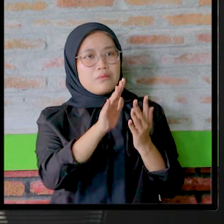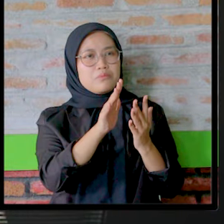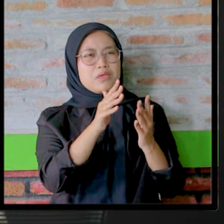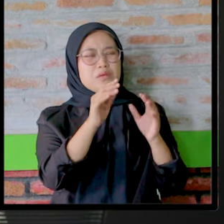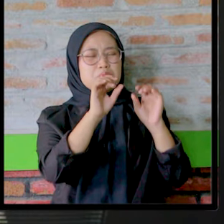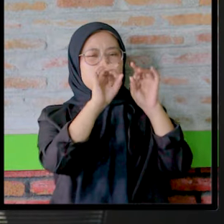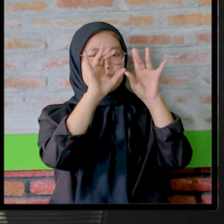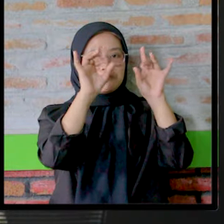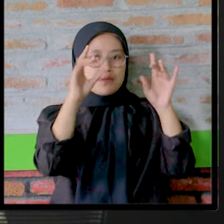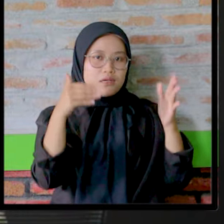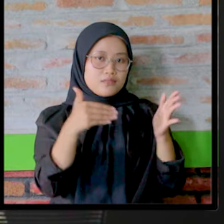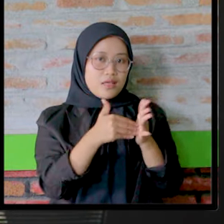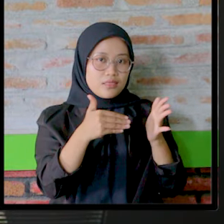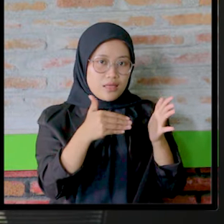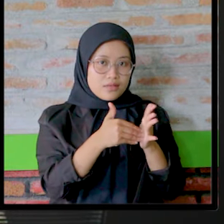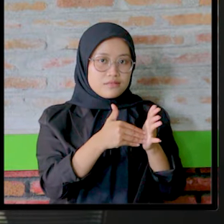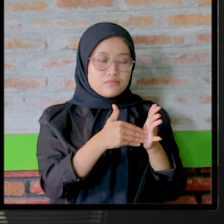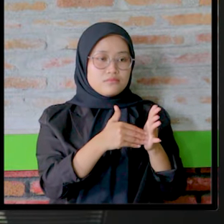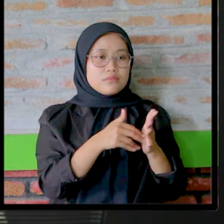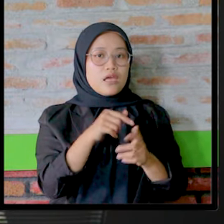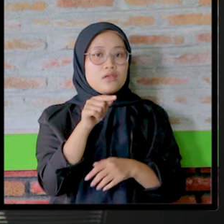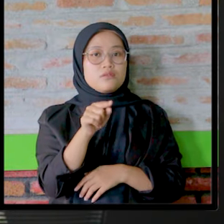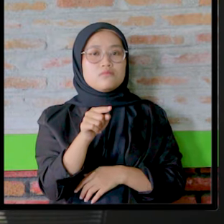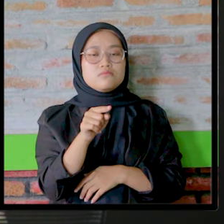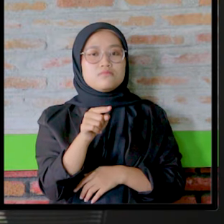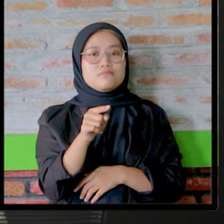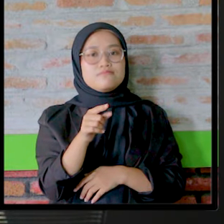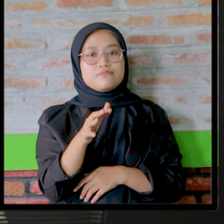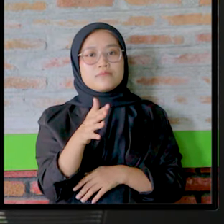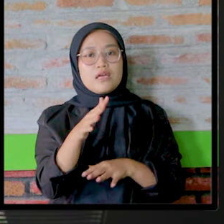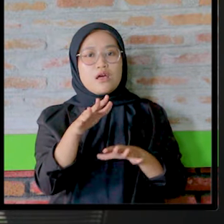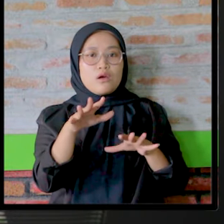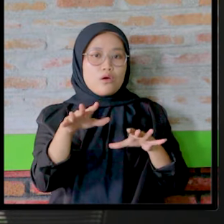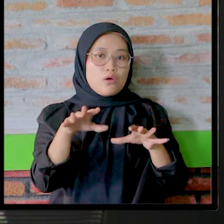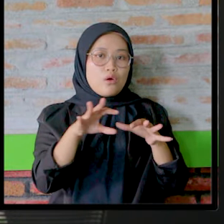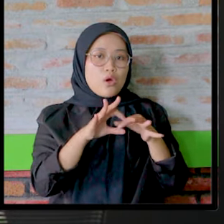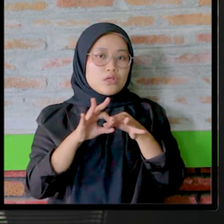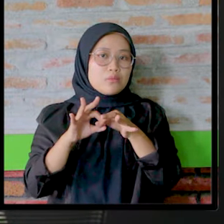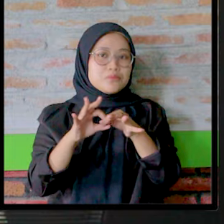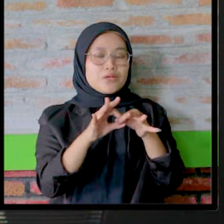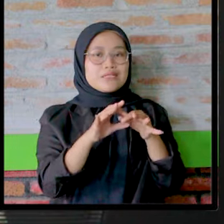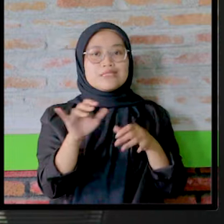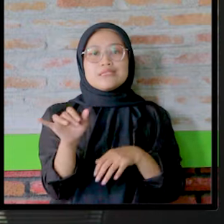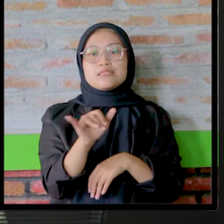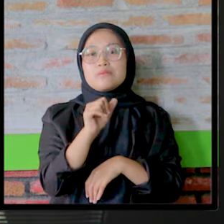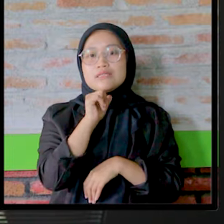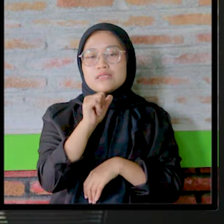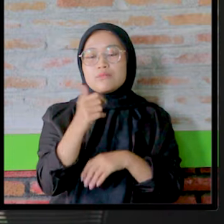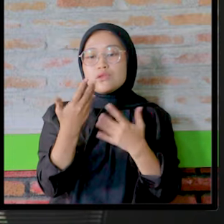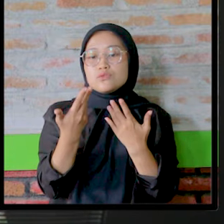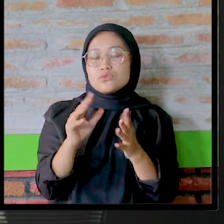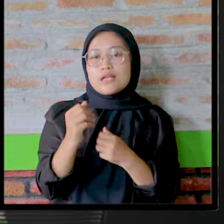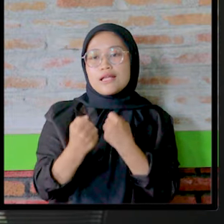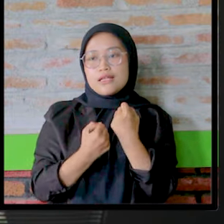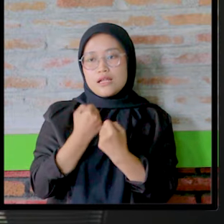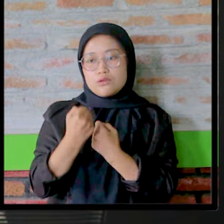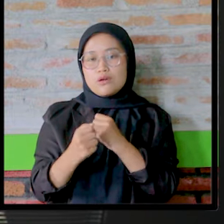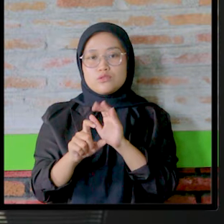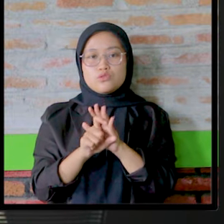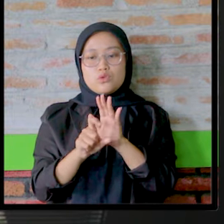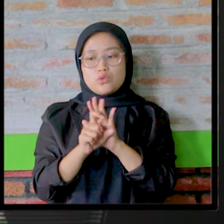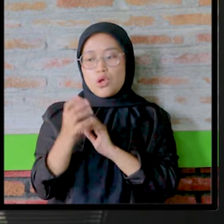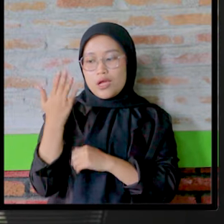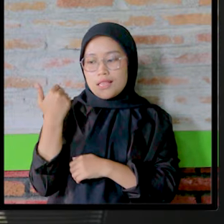tantangan tadi ya itu ee kolaborasi Dengan siapa ini bu yang EE pernah dilakukan jadi misalnya tadi